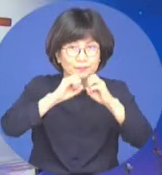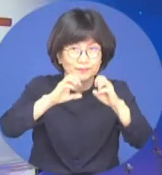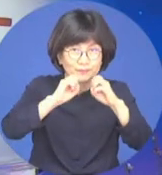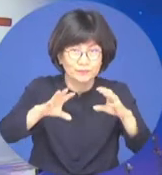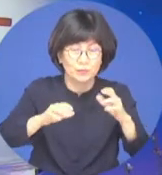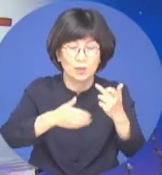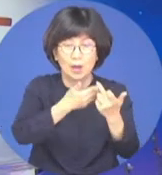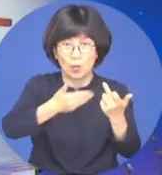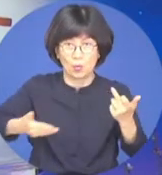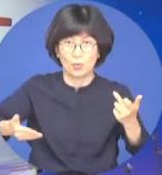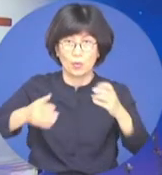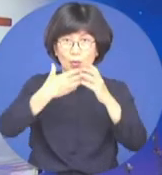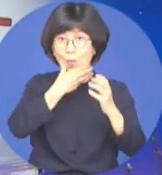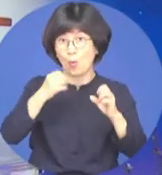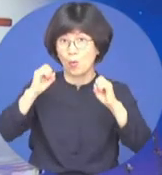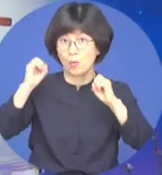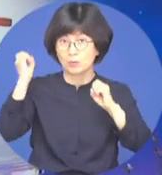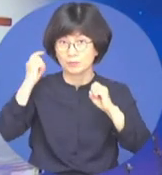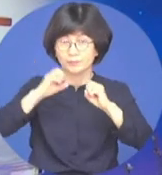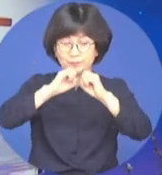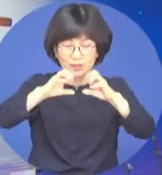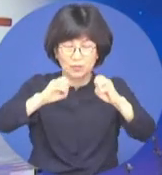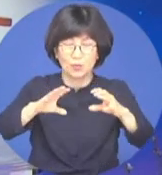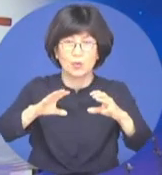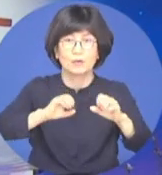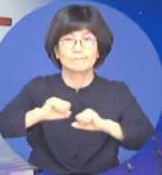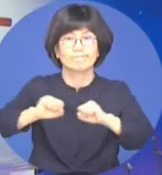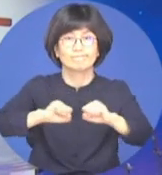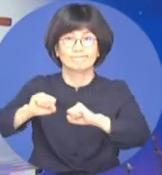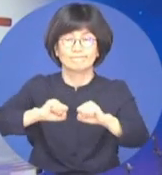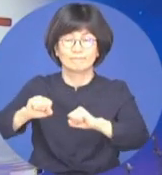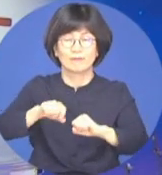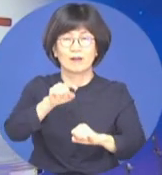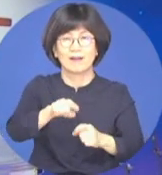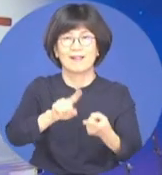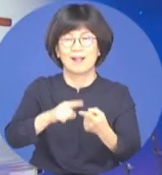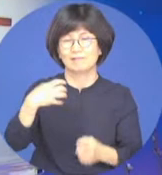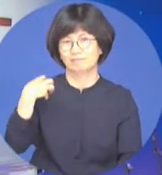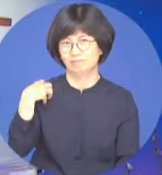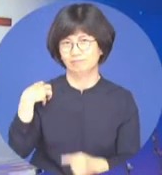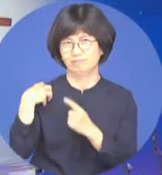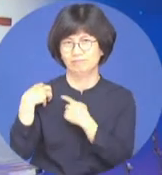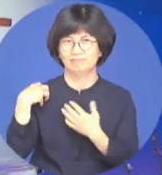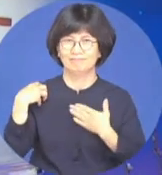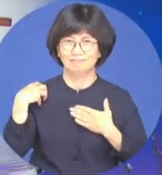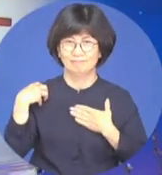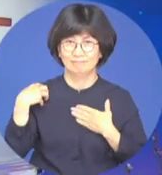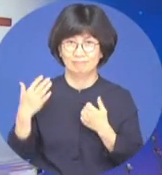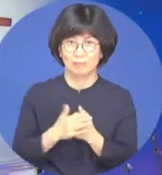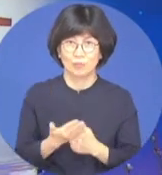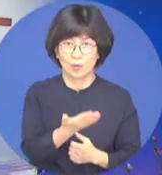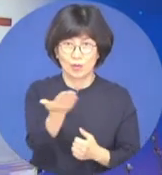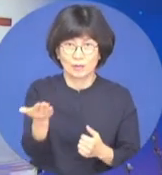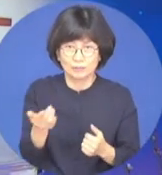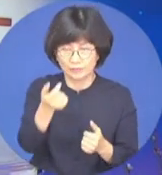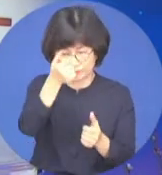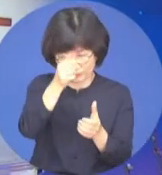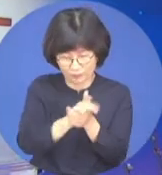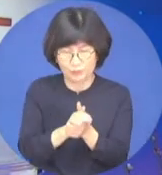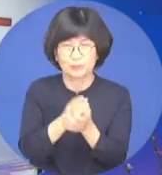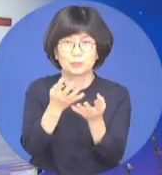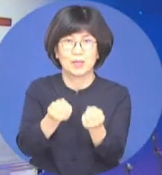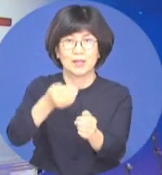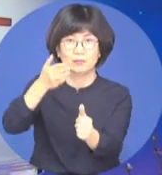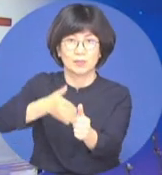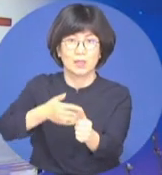복음 전도 활성화를 시키는 이 일을 책임지고 이제 해야 되는 겁니다. 그래서 여러분들이 기도 많이 해 주셔서 제가